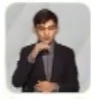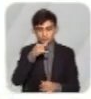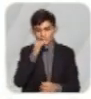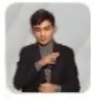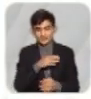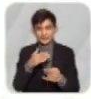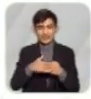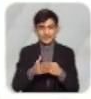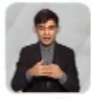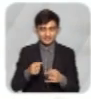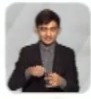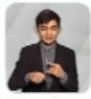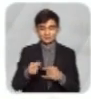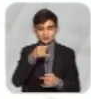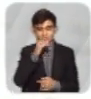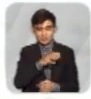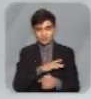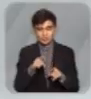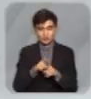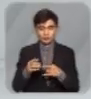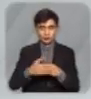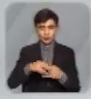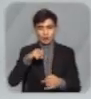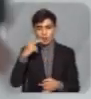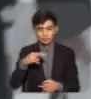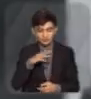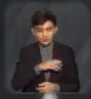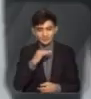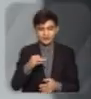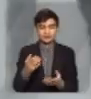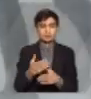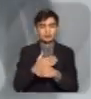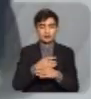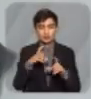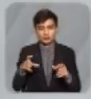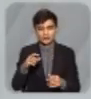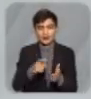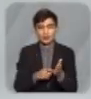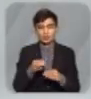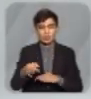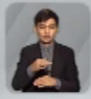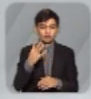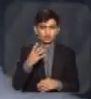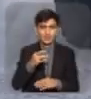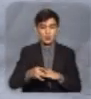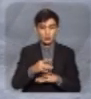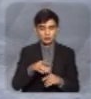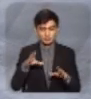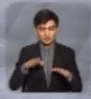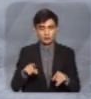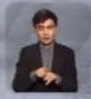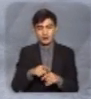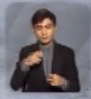входные двери. Их замело. Аварийно-спасательные работы шли на дорогах в 4 районах Карагандинской области. Из-за сломавшихся